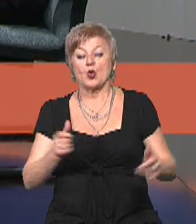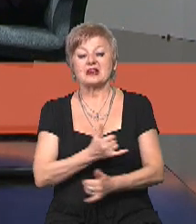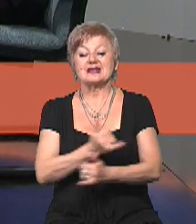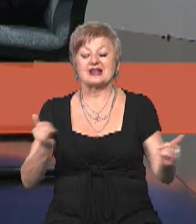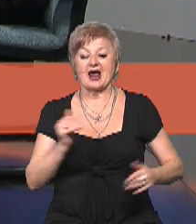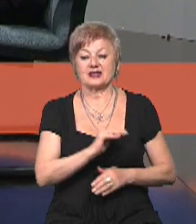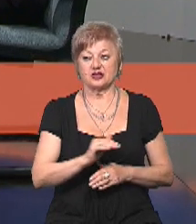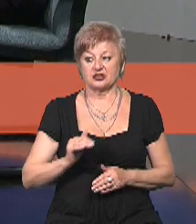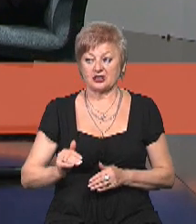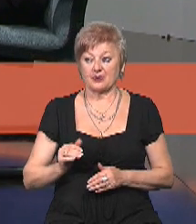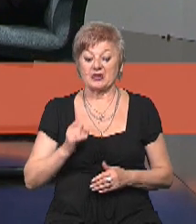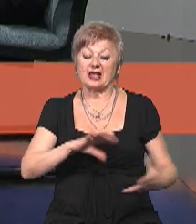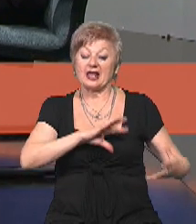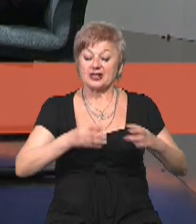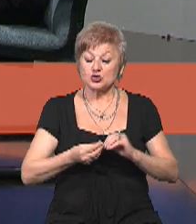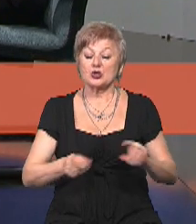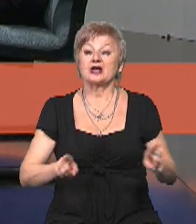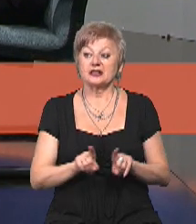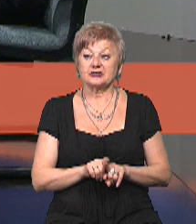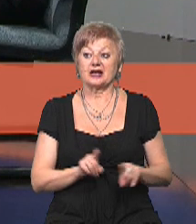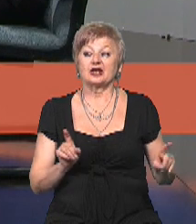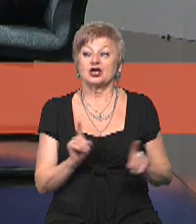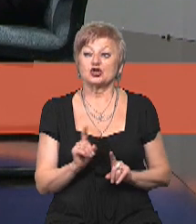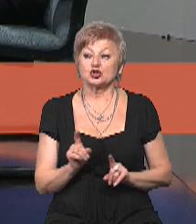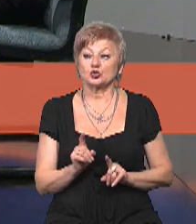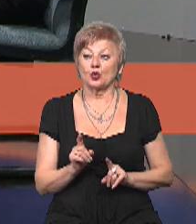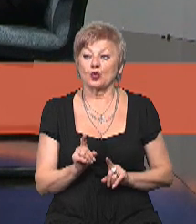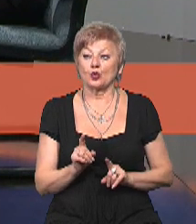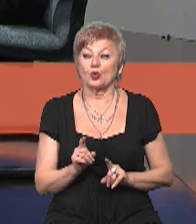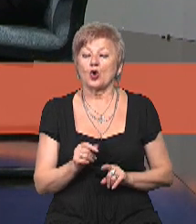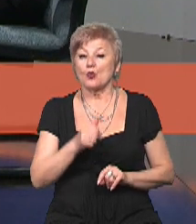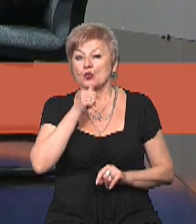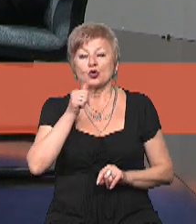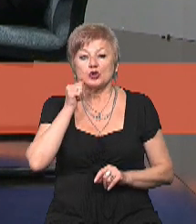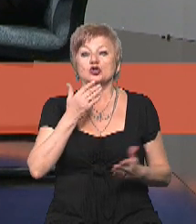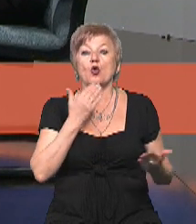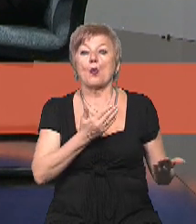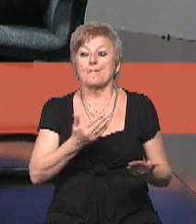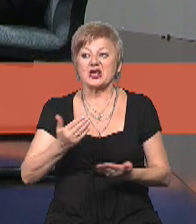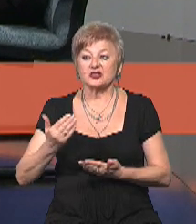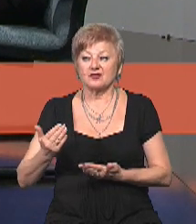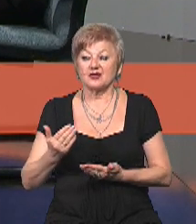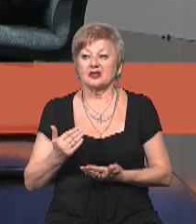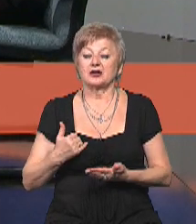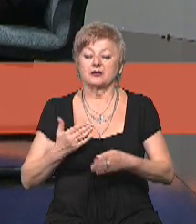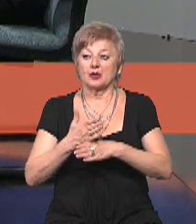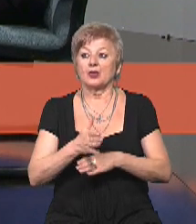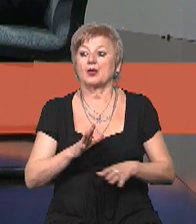І результати перші такі, що опитування минулорічне, а ми побували минулого року, у нас